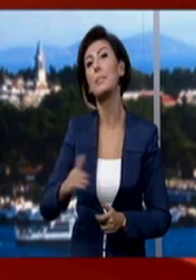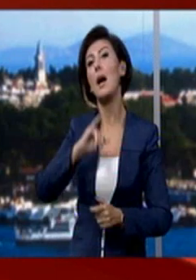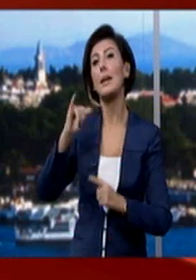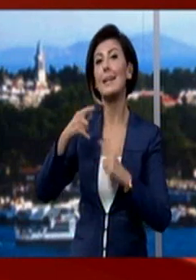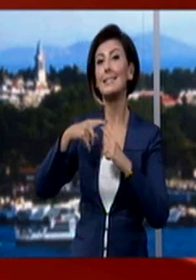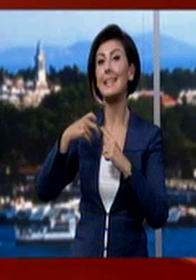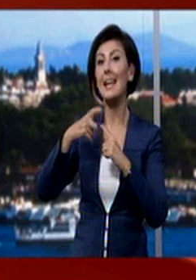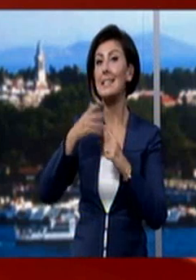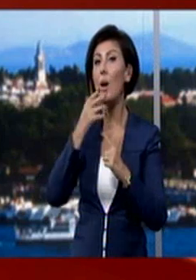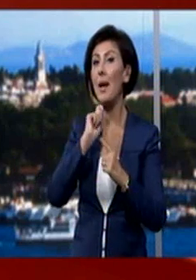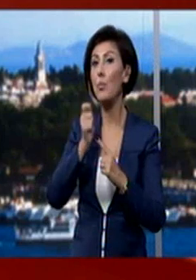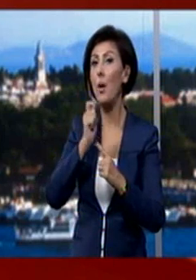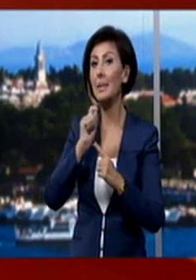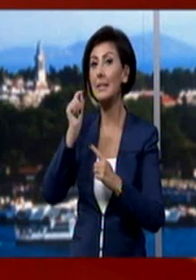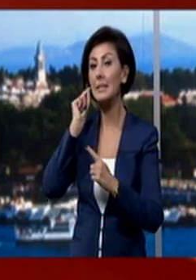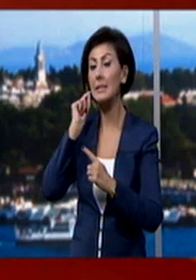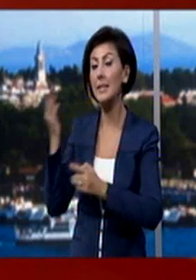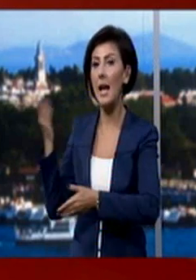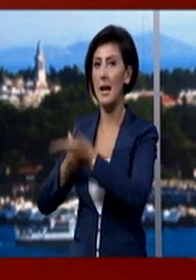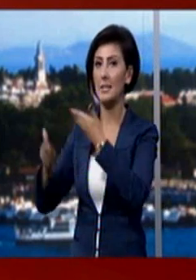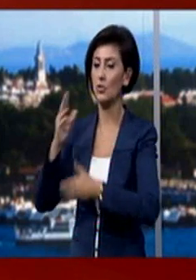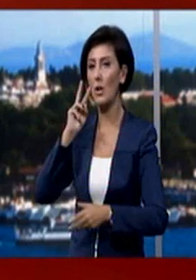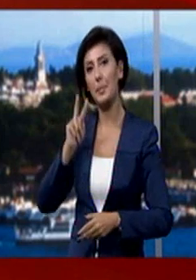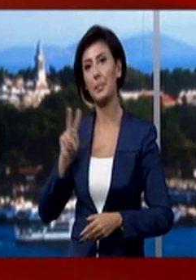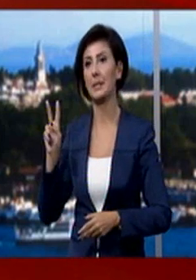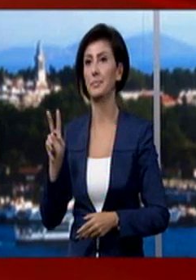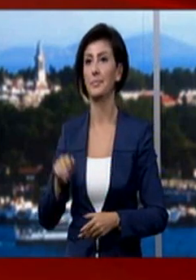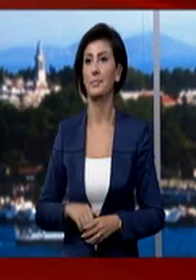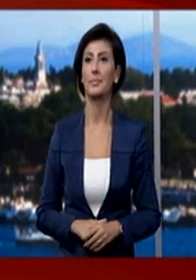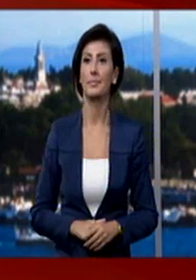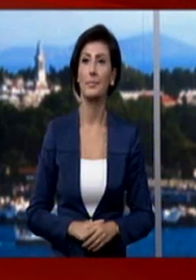Ayrıntıları, detayları TRT Haber muhabiri Abdullah Adabaş'tan dinleyeceğiz.